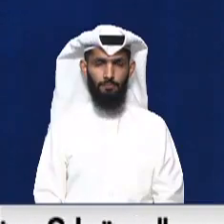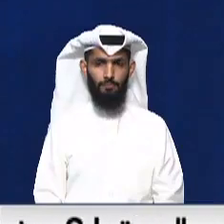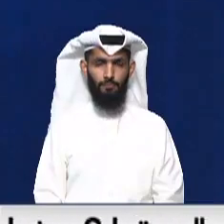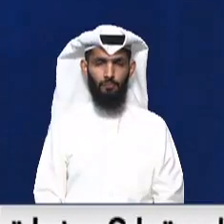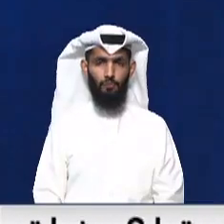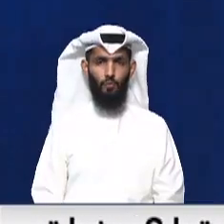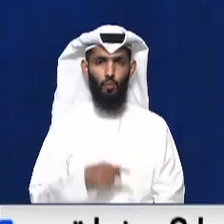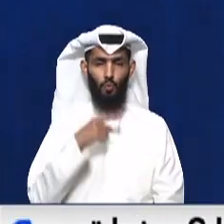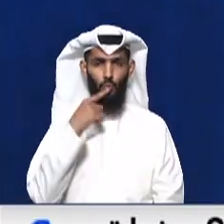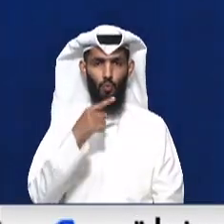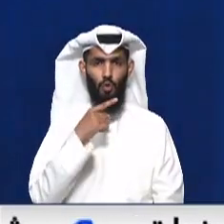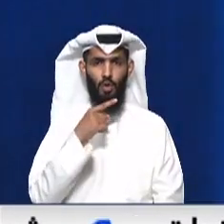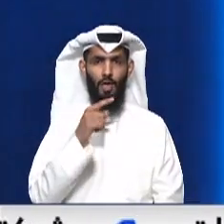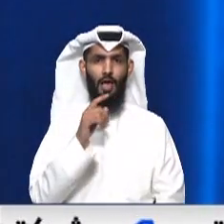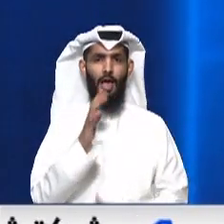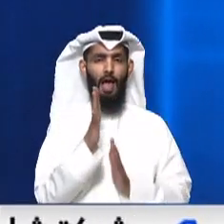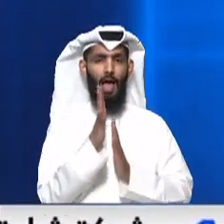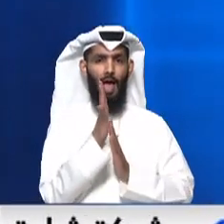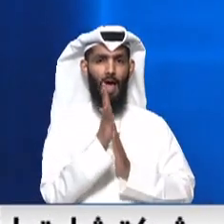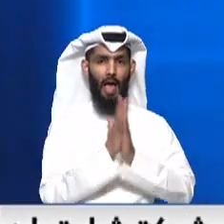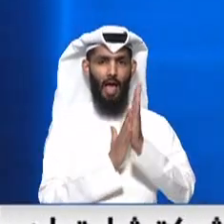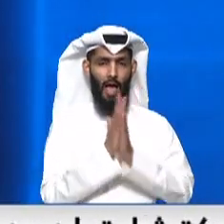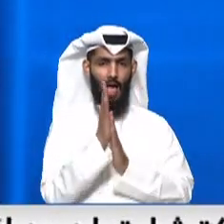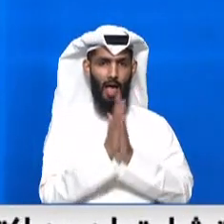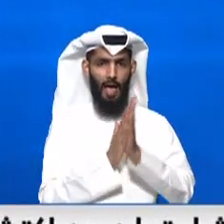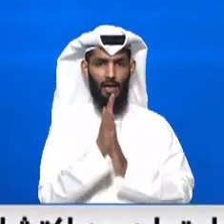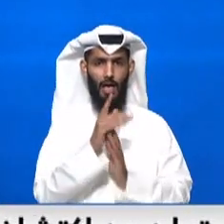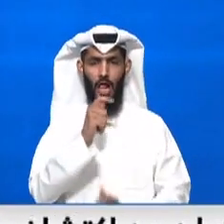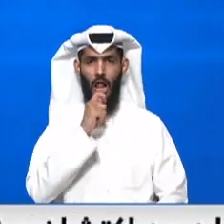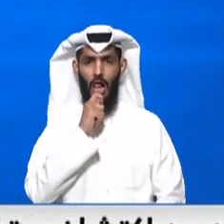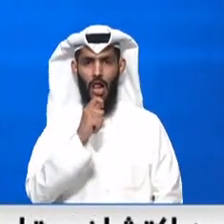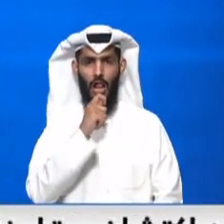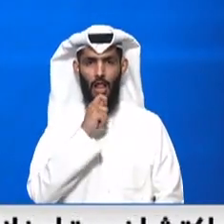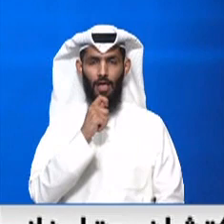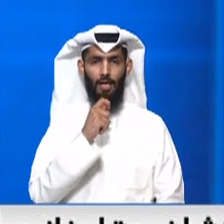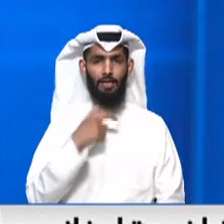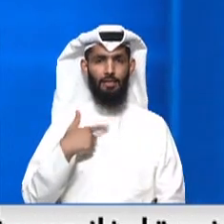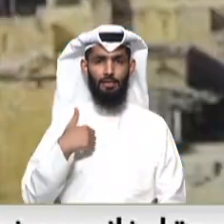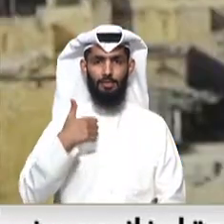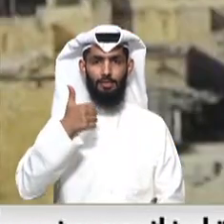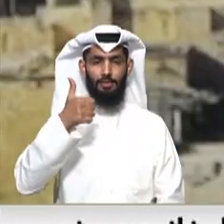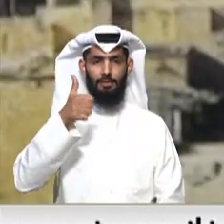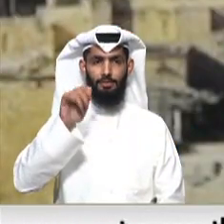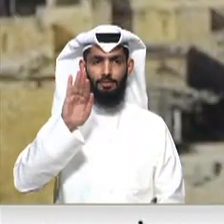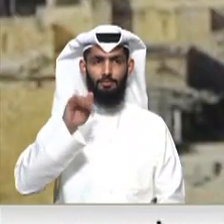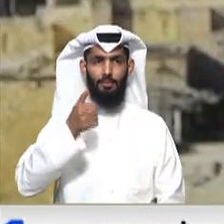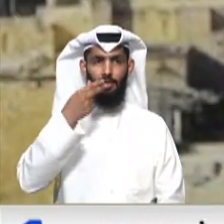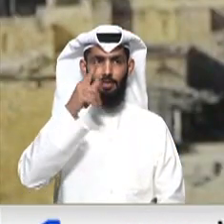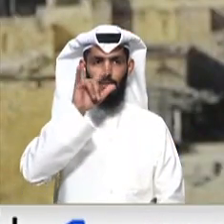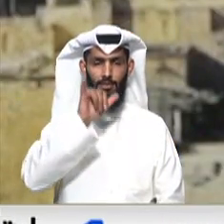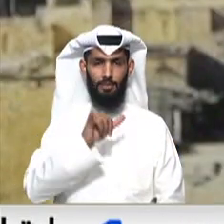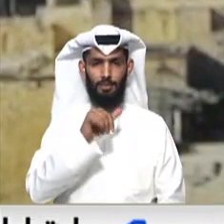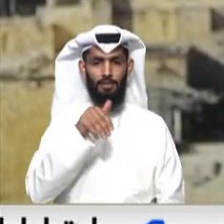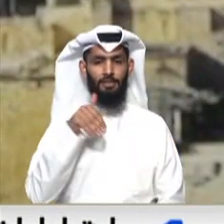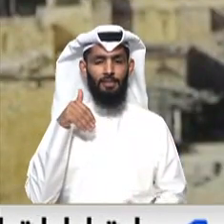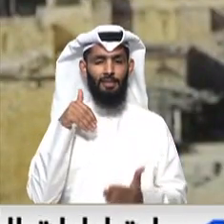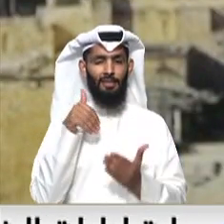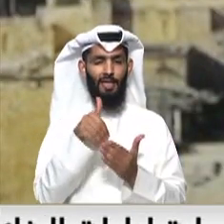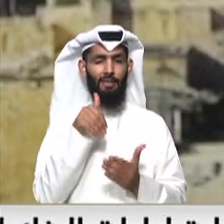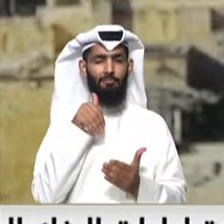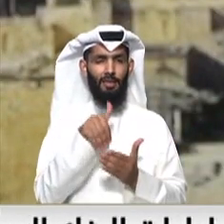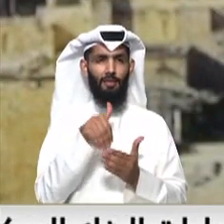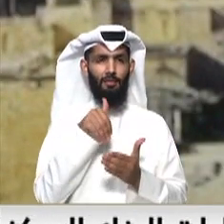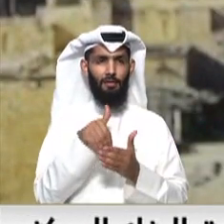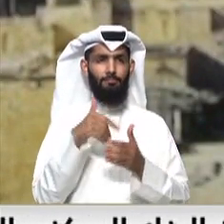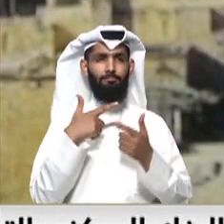قال رئيس المكتب السياسي لحركة المقاومة الإسلامية حماس إسماعيل هنية إن الحركة تقترب من التوصل